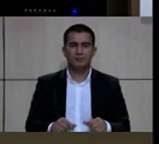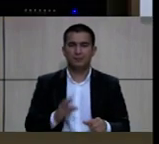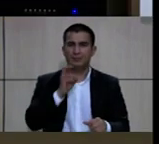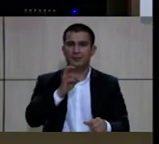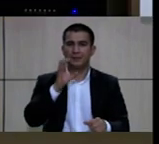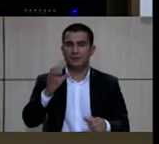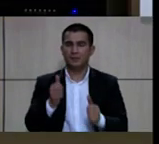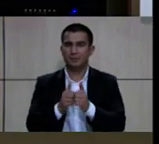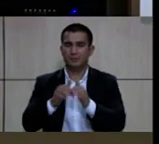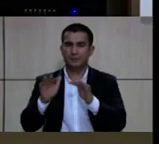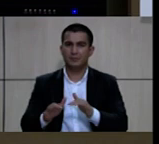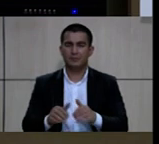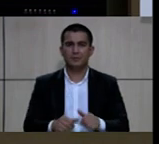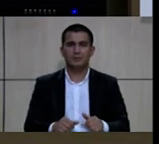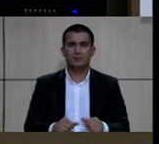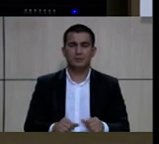BC tomon